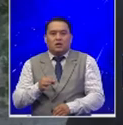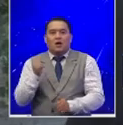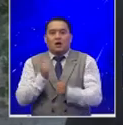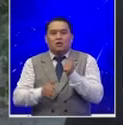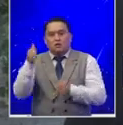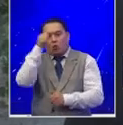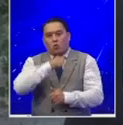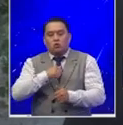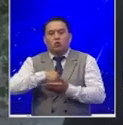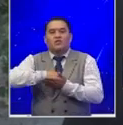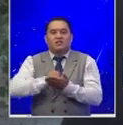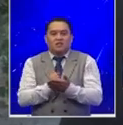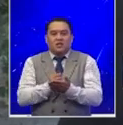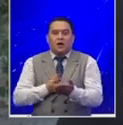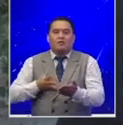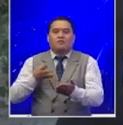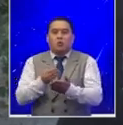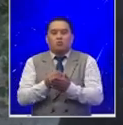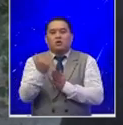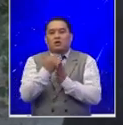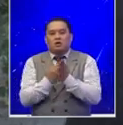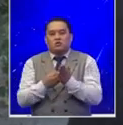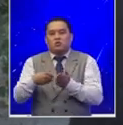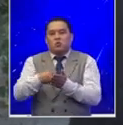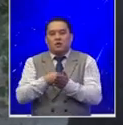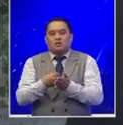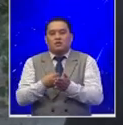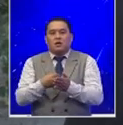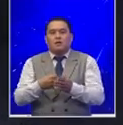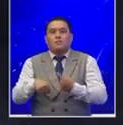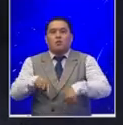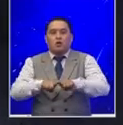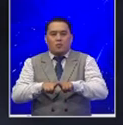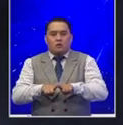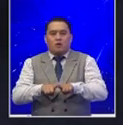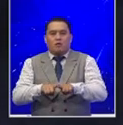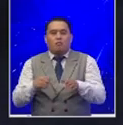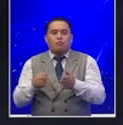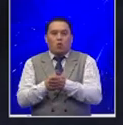ежегодно утверждает инвестиционные программы для субъектов естественной монополии. По